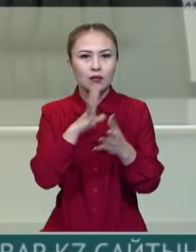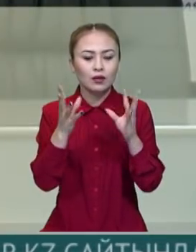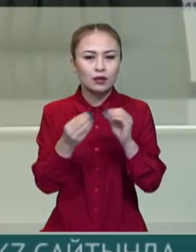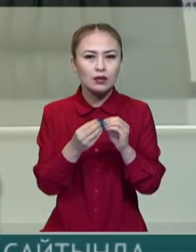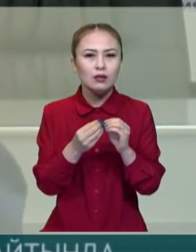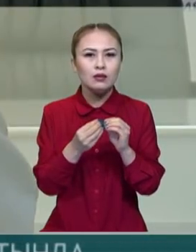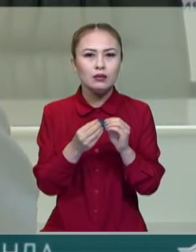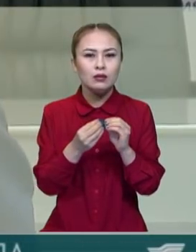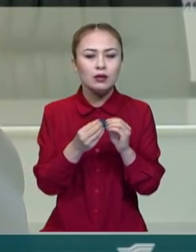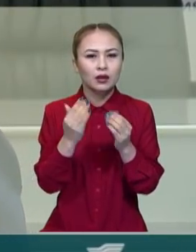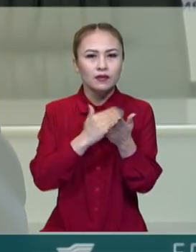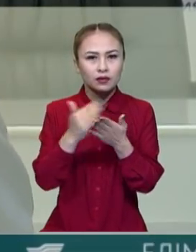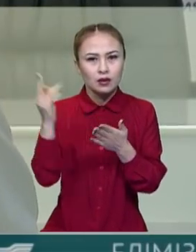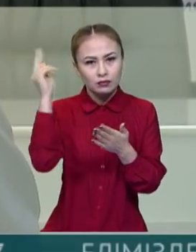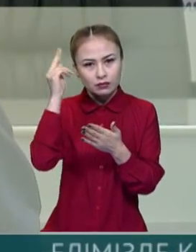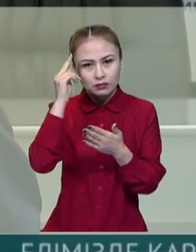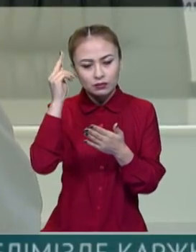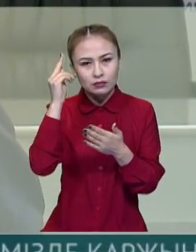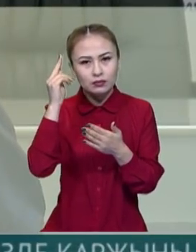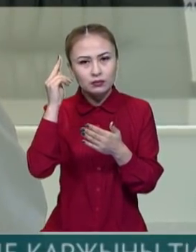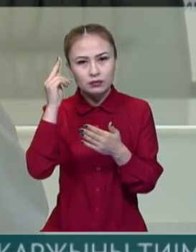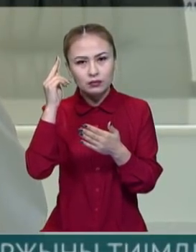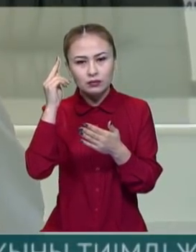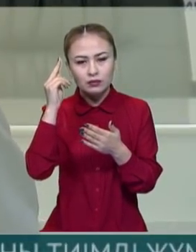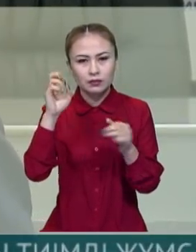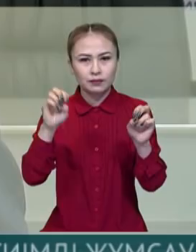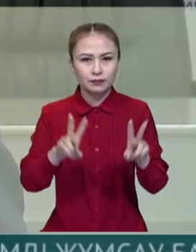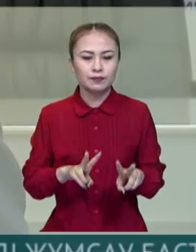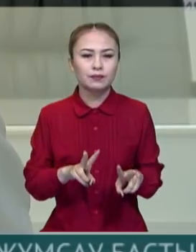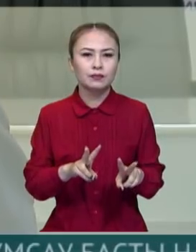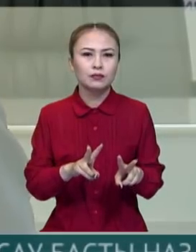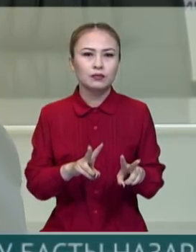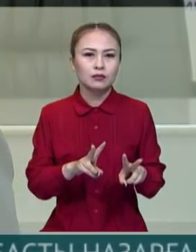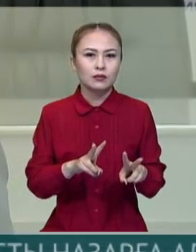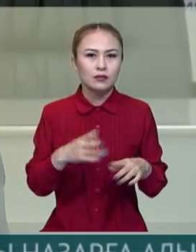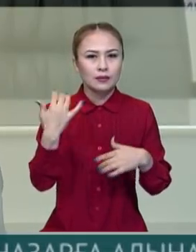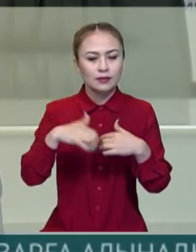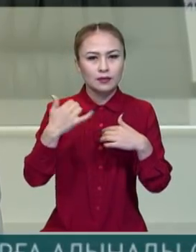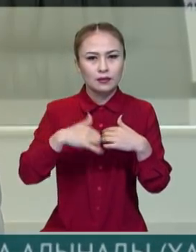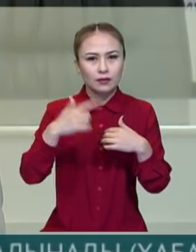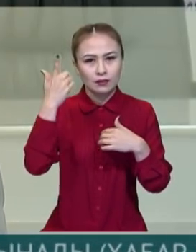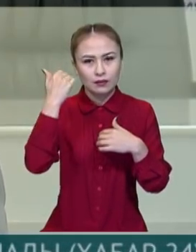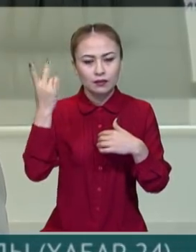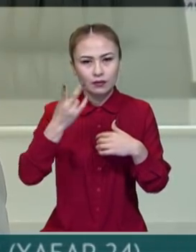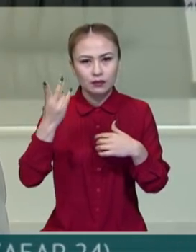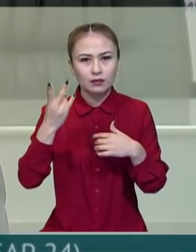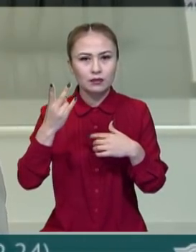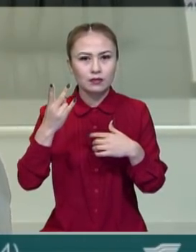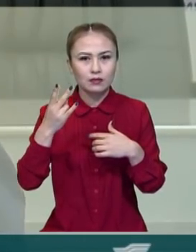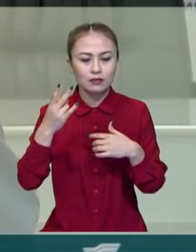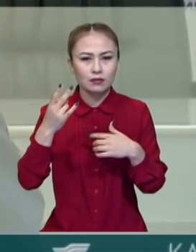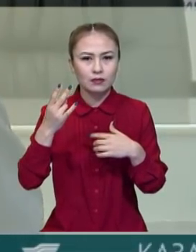қана жоғары білім болса, қазір арнайы орта білім керек. Сонымен қатар жаңағы